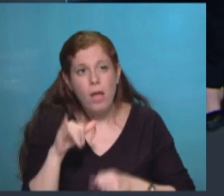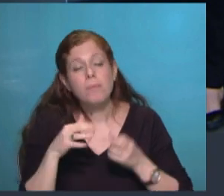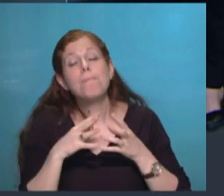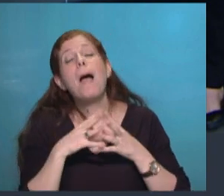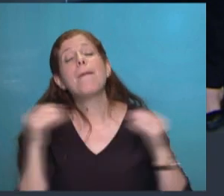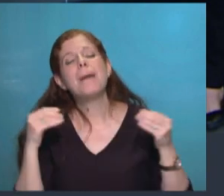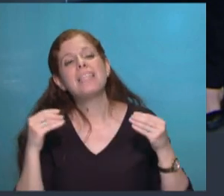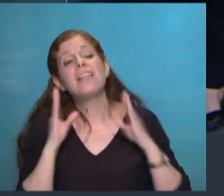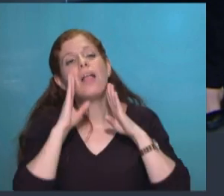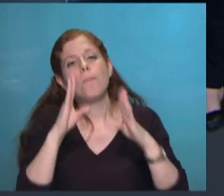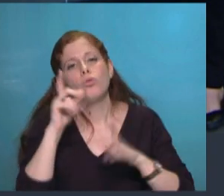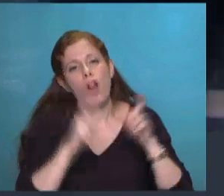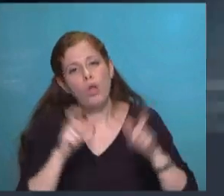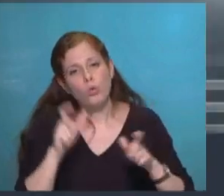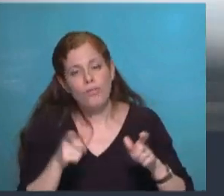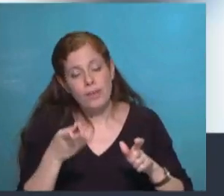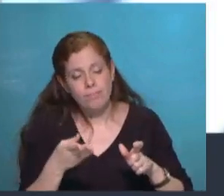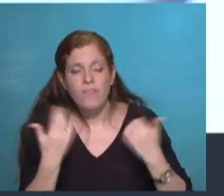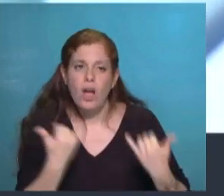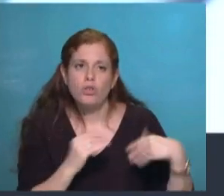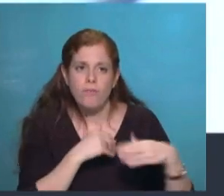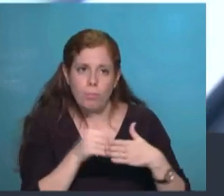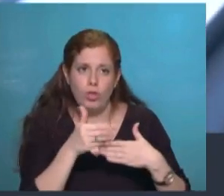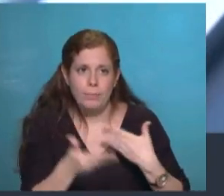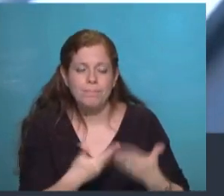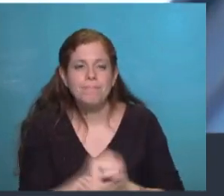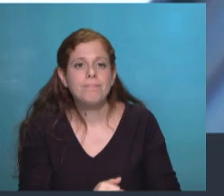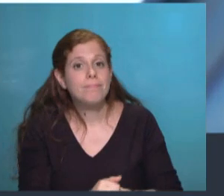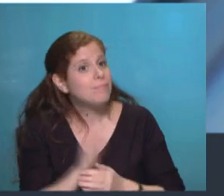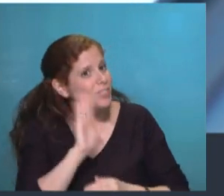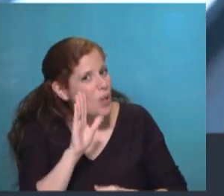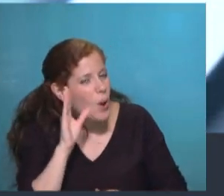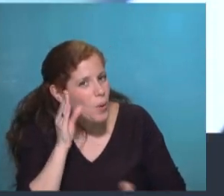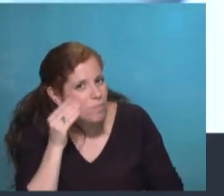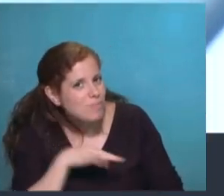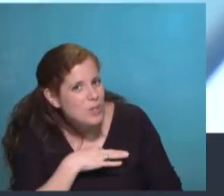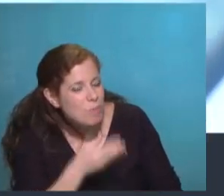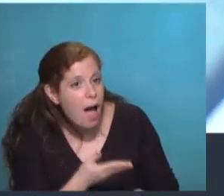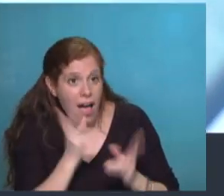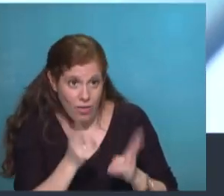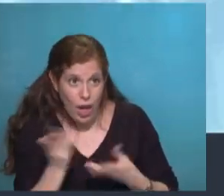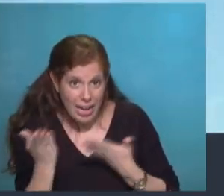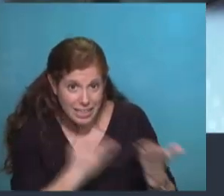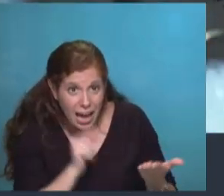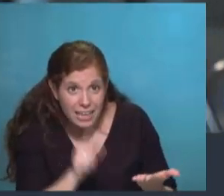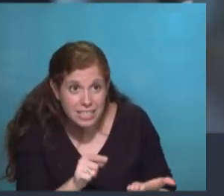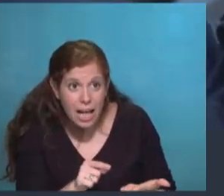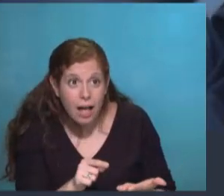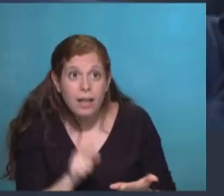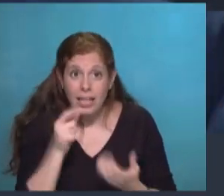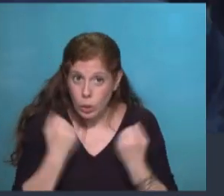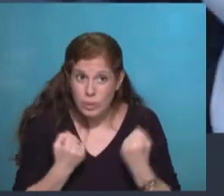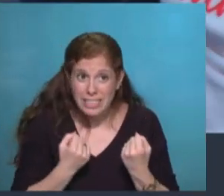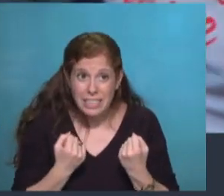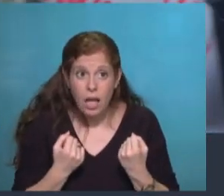התושבות והתושבים. ועכשיו אנחנו ממשיכות. שלום אדוני, מה שלומך? אפשר להתארח אצלך? אתה נוסע? אין